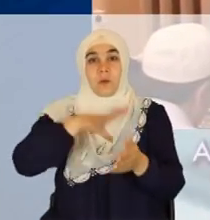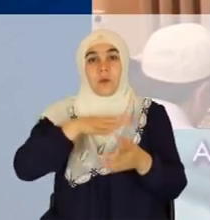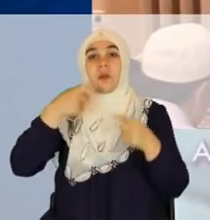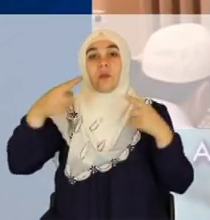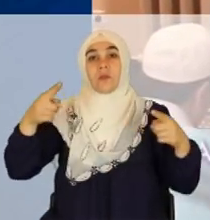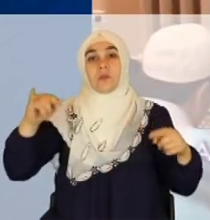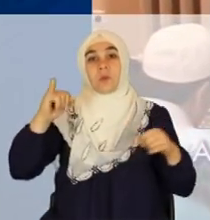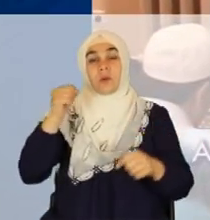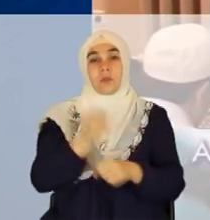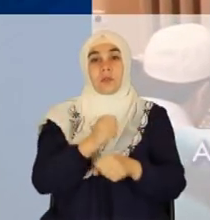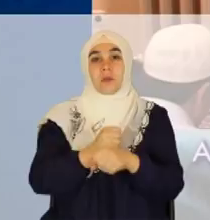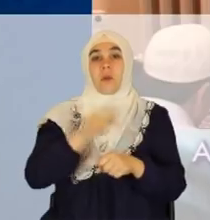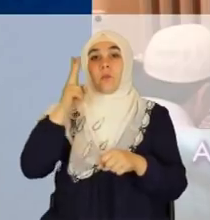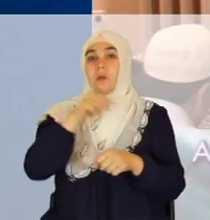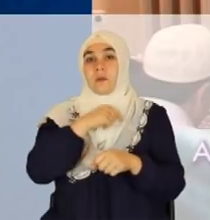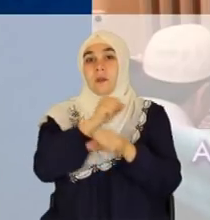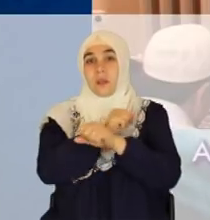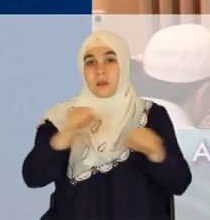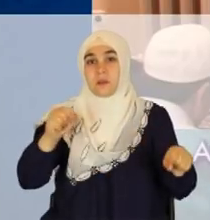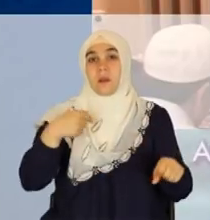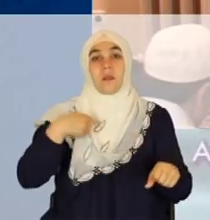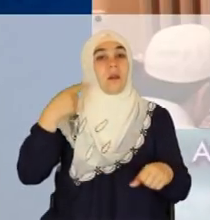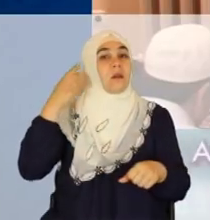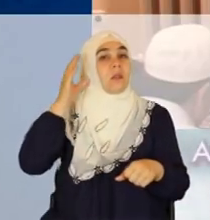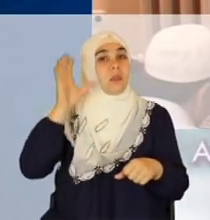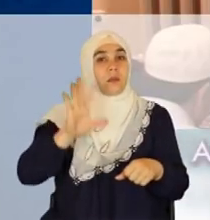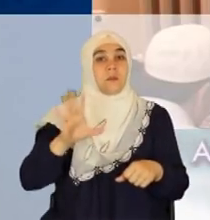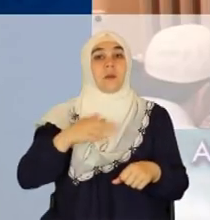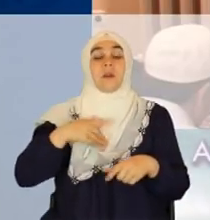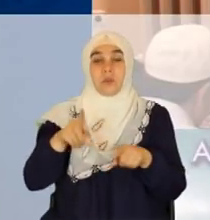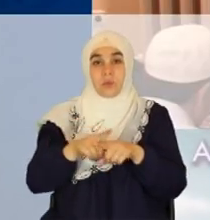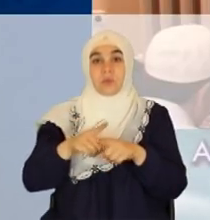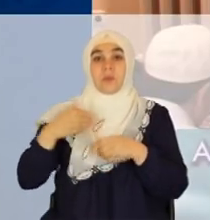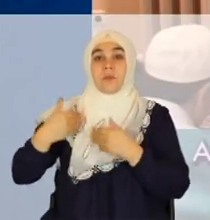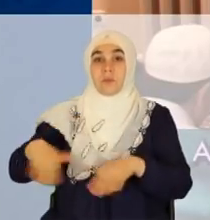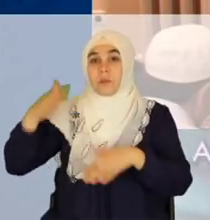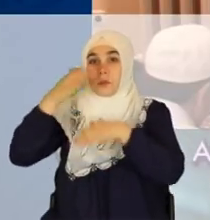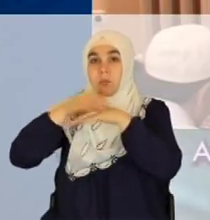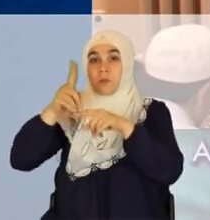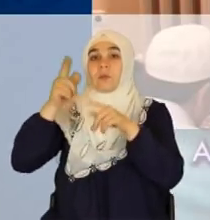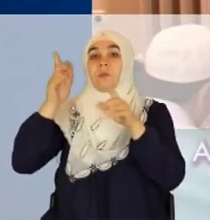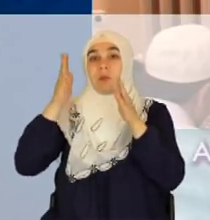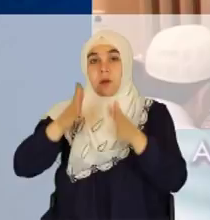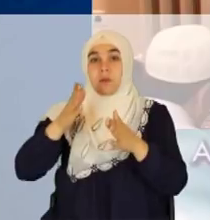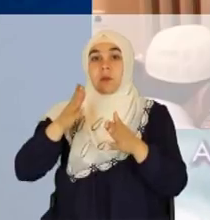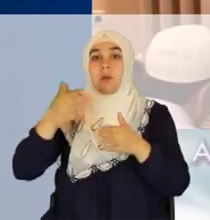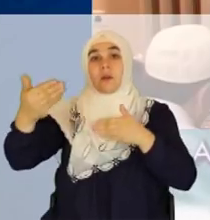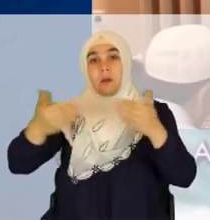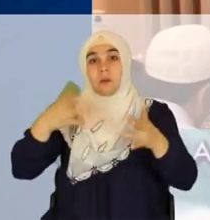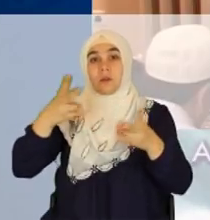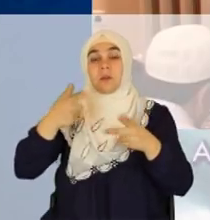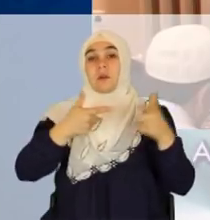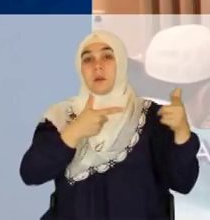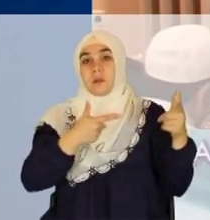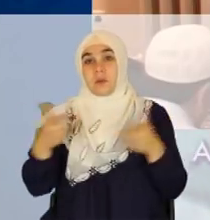qildi, hammasi Alloh man qilgan edi. Ana buni ham tavbasini qilib, endi faqat halolda yurish uchun